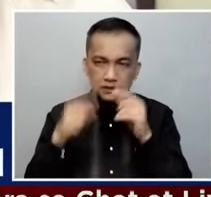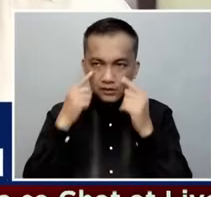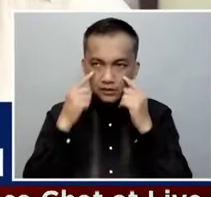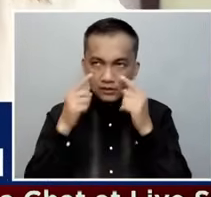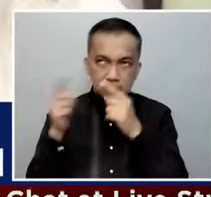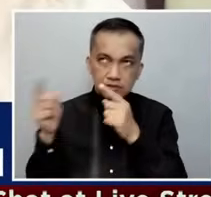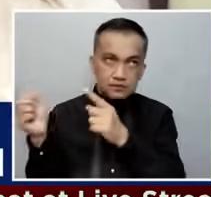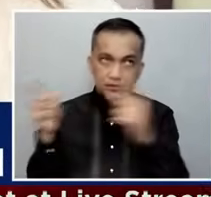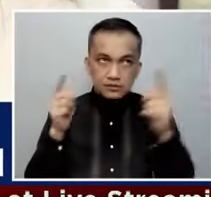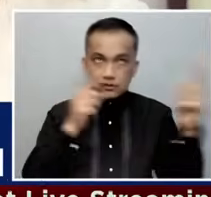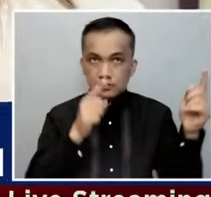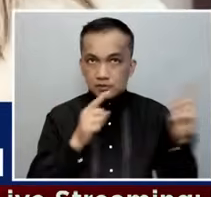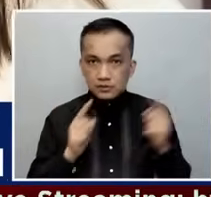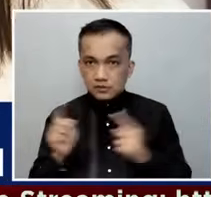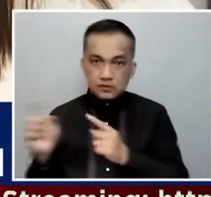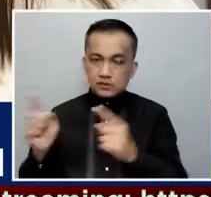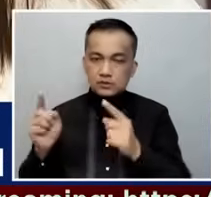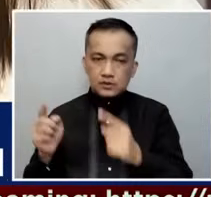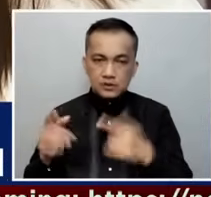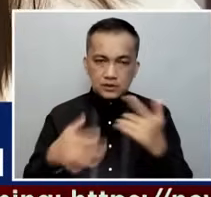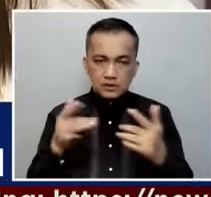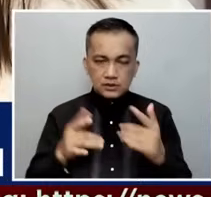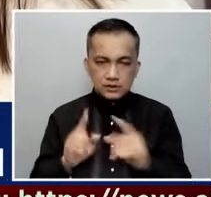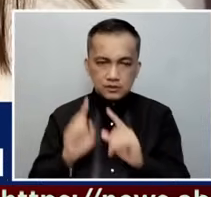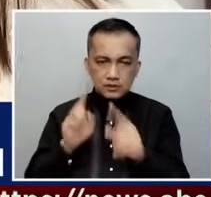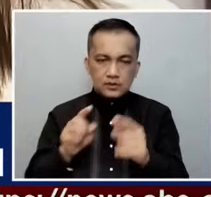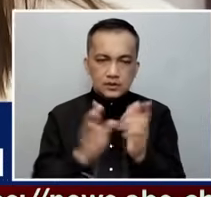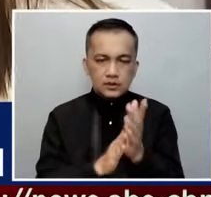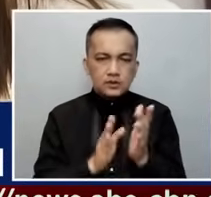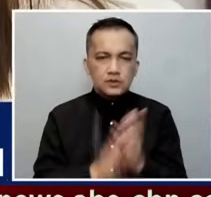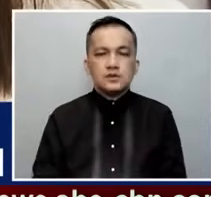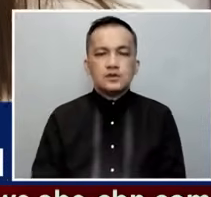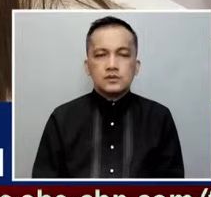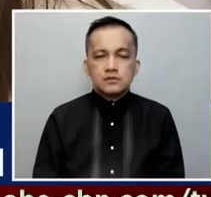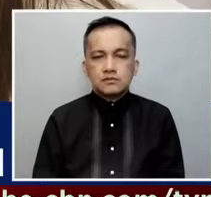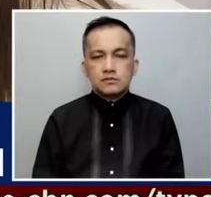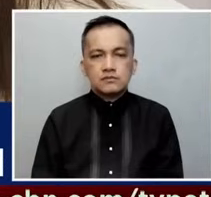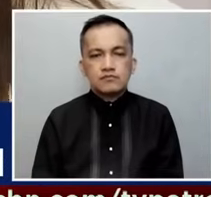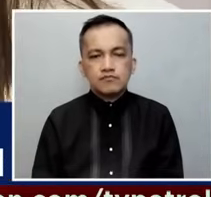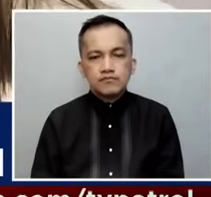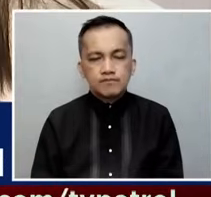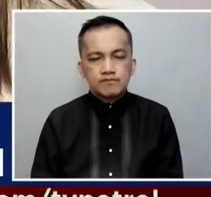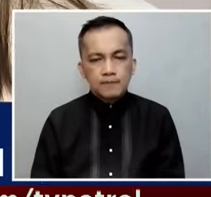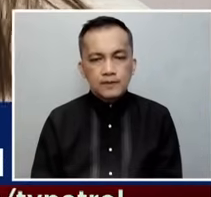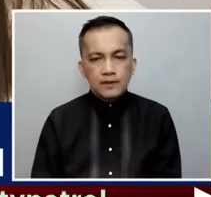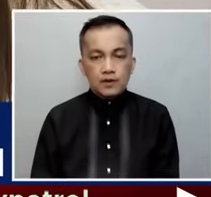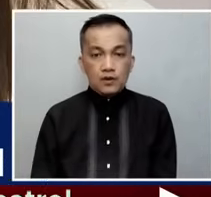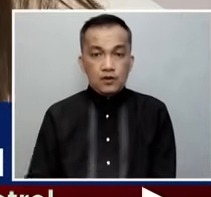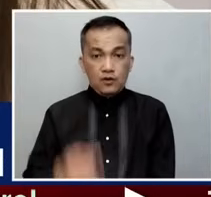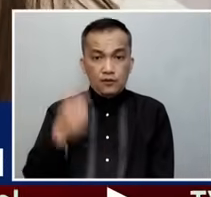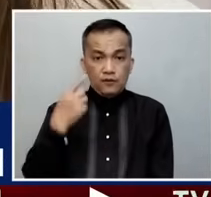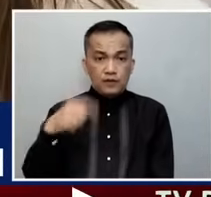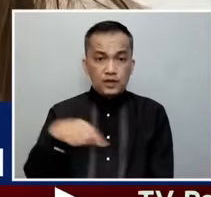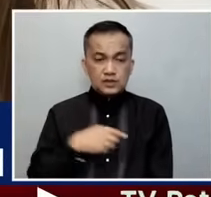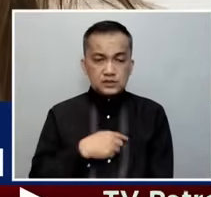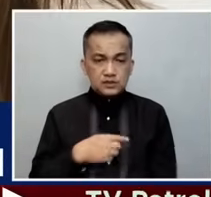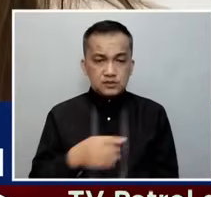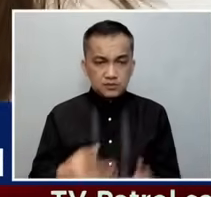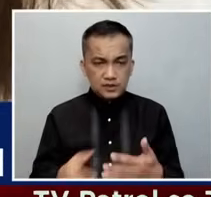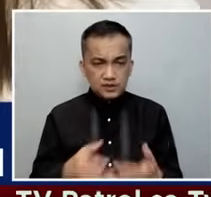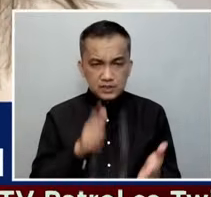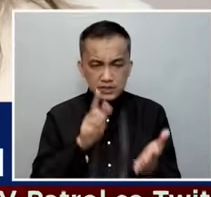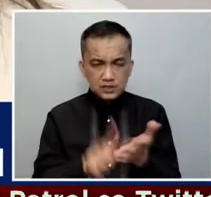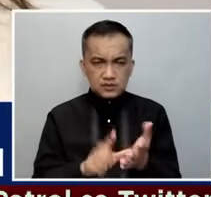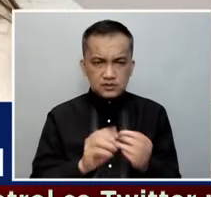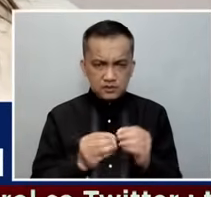para talagang maging excited din pumasok dito sa school. So mas para sa amin, kahit yung mga letters and numbers